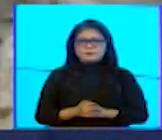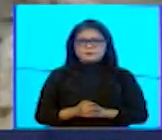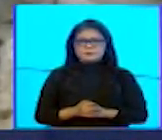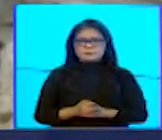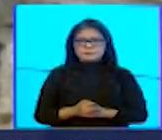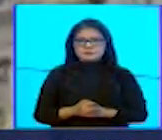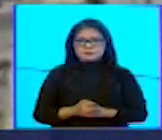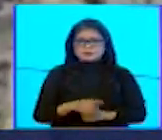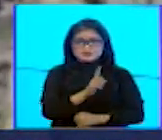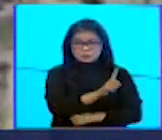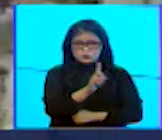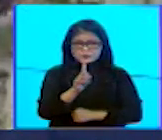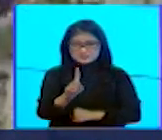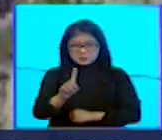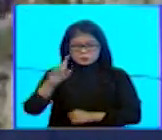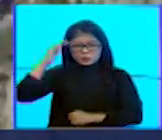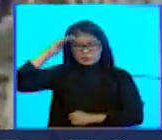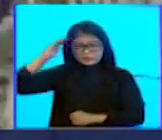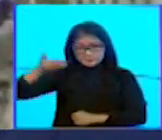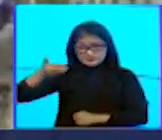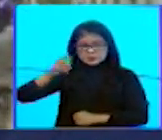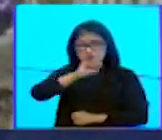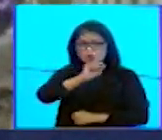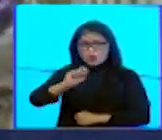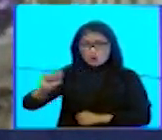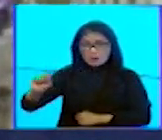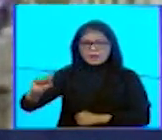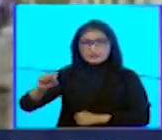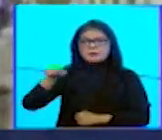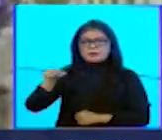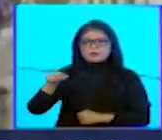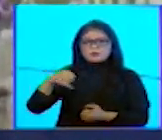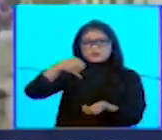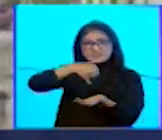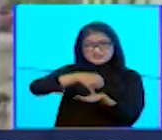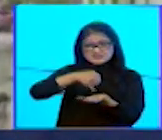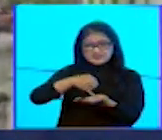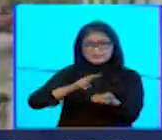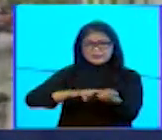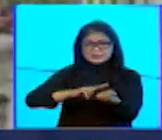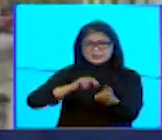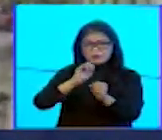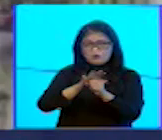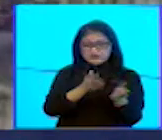Satu persatu bis sekolah mengangkut pasien COVID-19 tiba di Rumah Sakit Darurat COVID-19 Wisma Atlet.